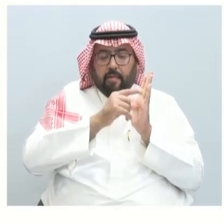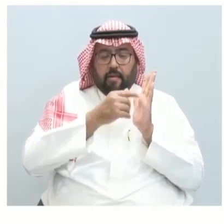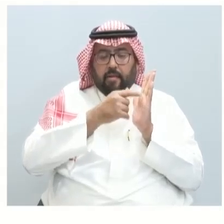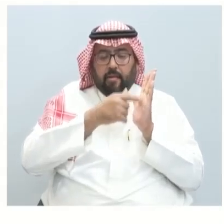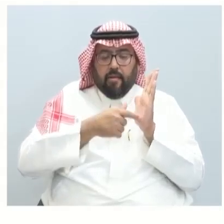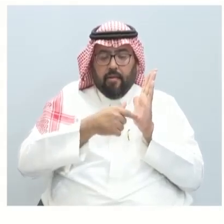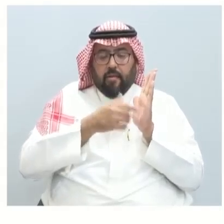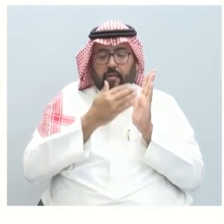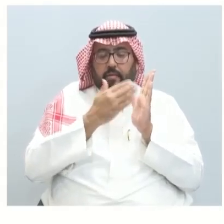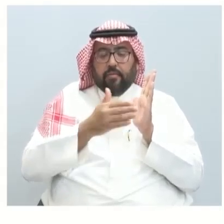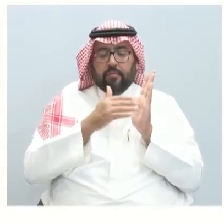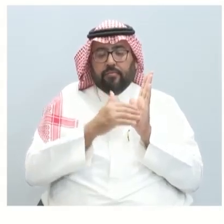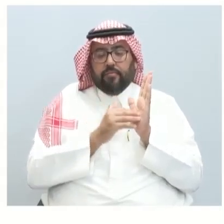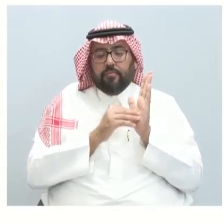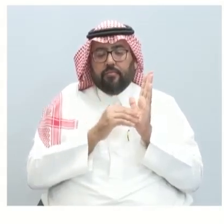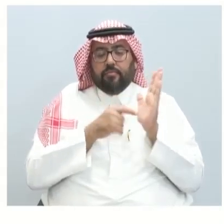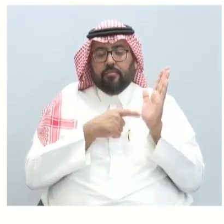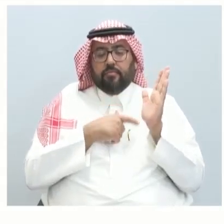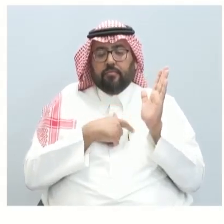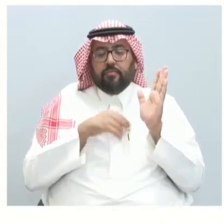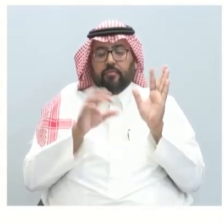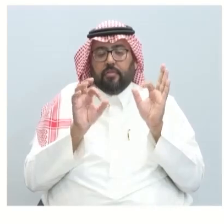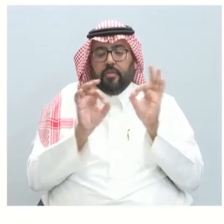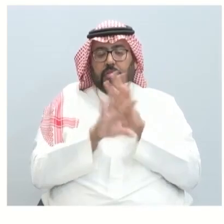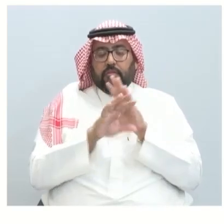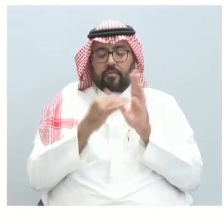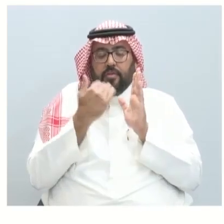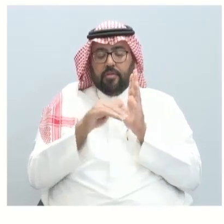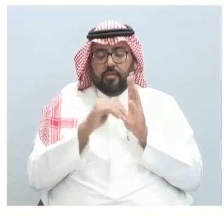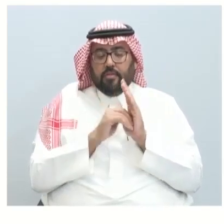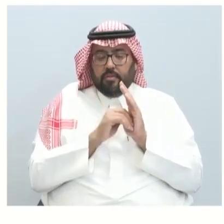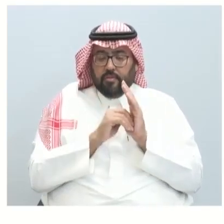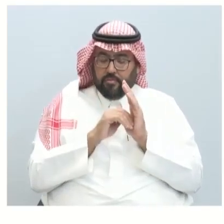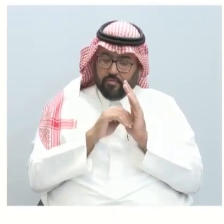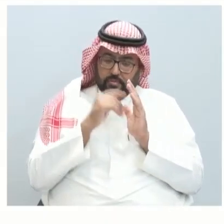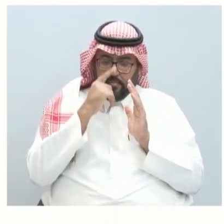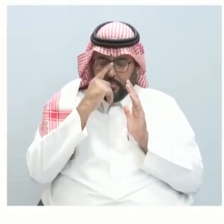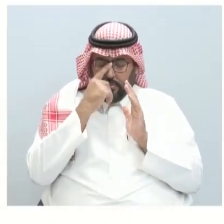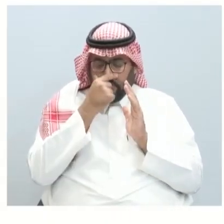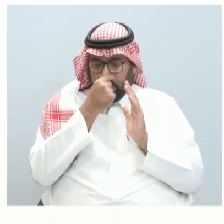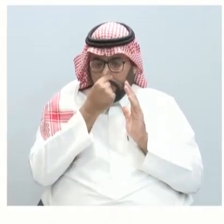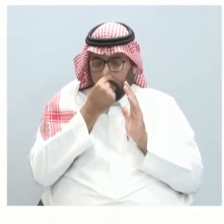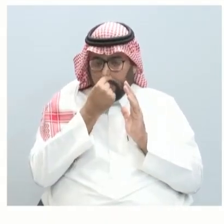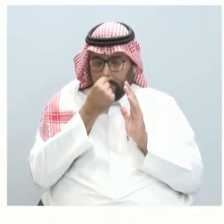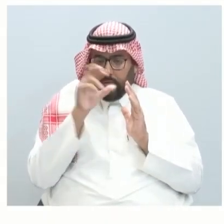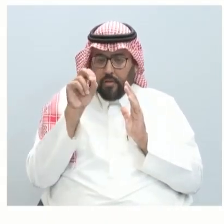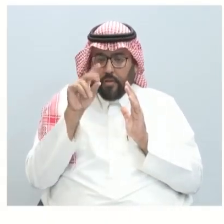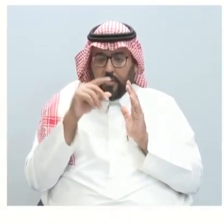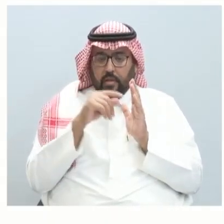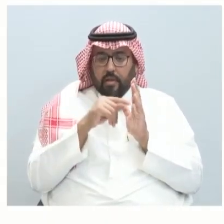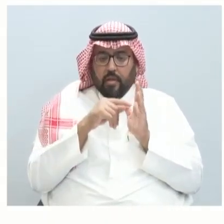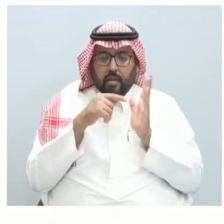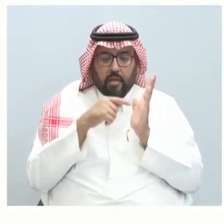على هذه الدائره نطلق عليها نصف القطر طيب القطر ابنائي بناتي هو اطول